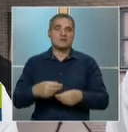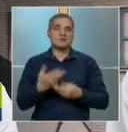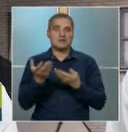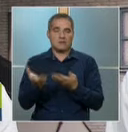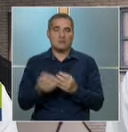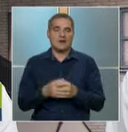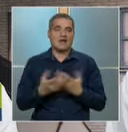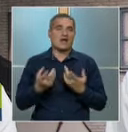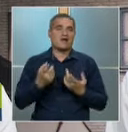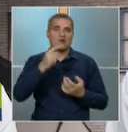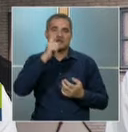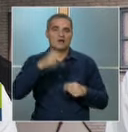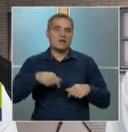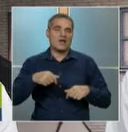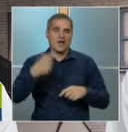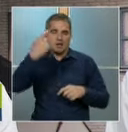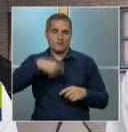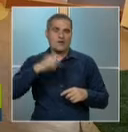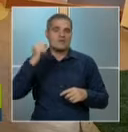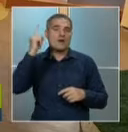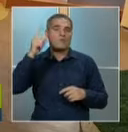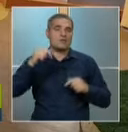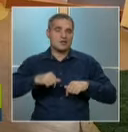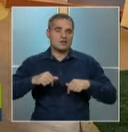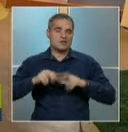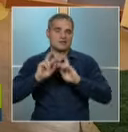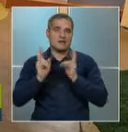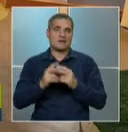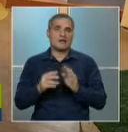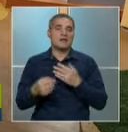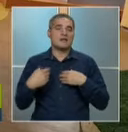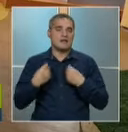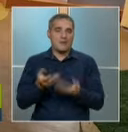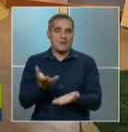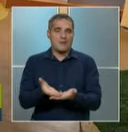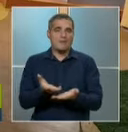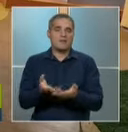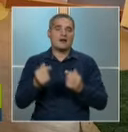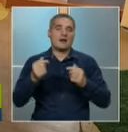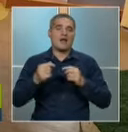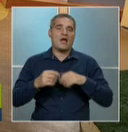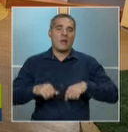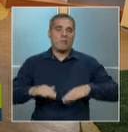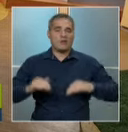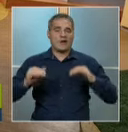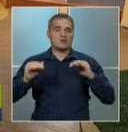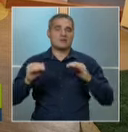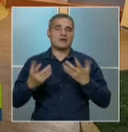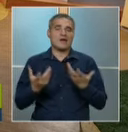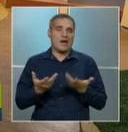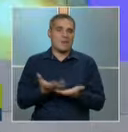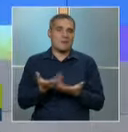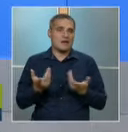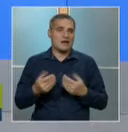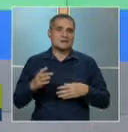дигиталната грамотност в днешния свят? Да дадем пример, че днешното общество или по-скоро подрастващите, те са пример как са